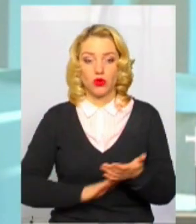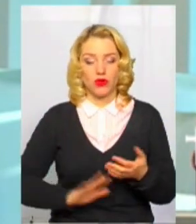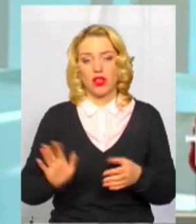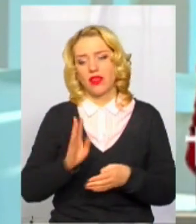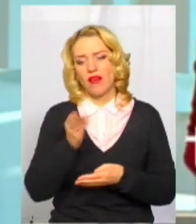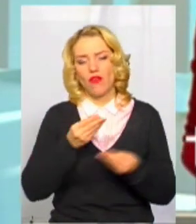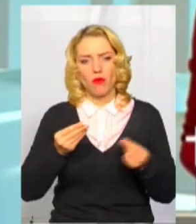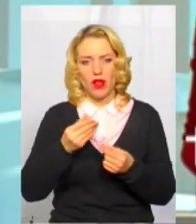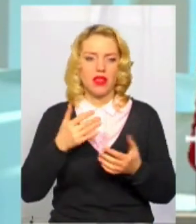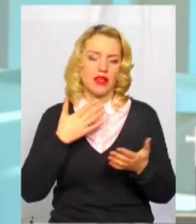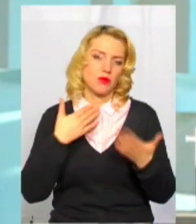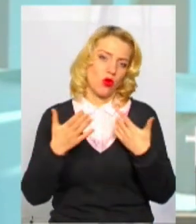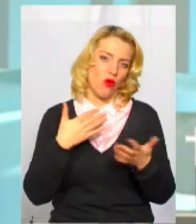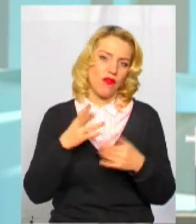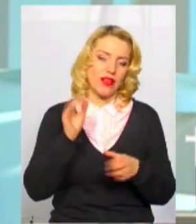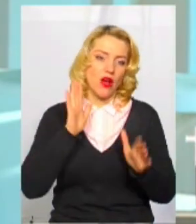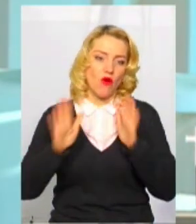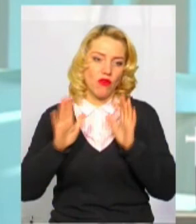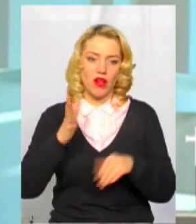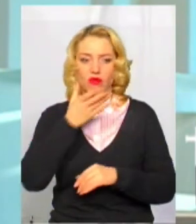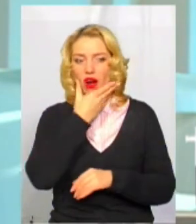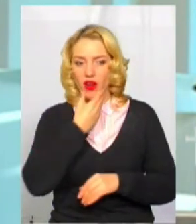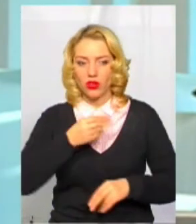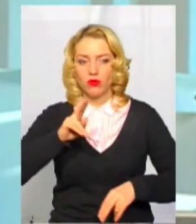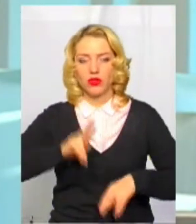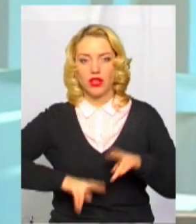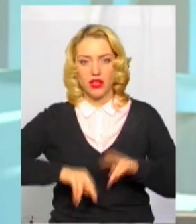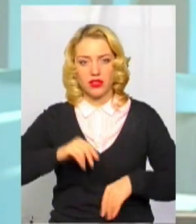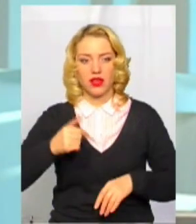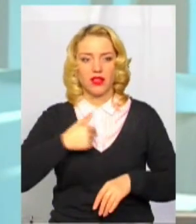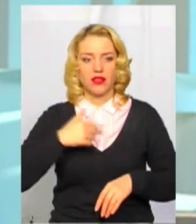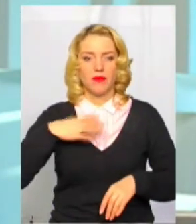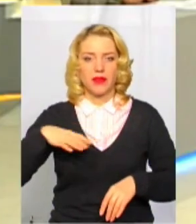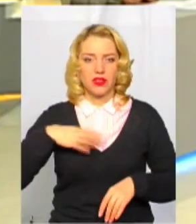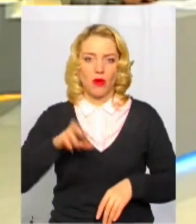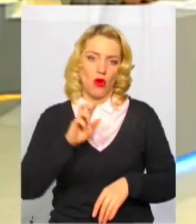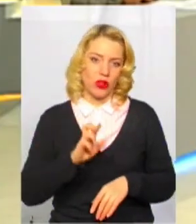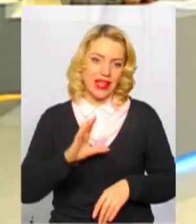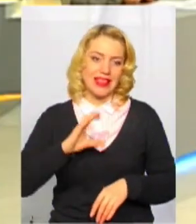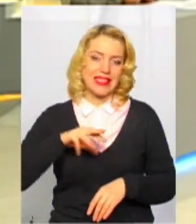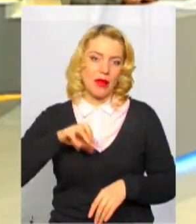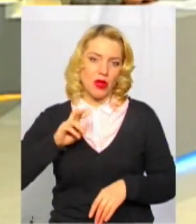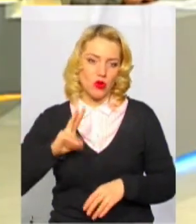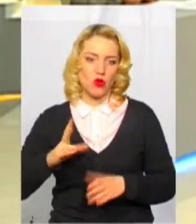неформальне спілкування у Фейсбук, уже у гарному настрої. Нас десь чекає Богдан Семенюк,